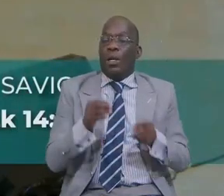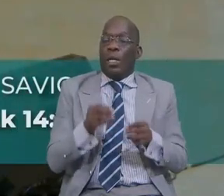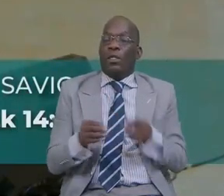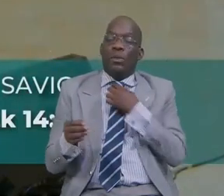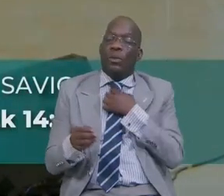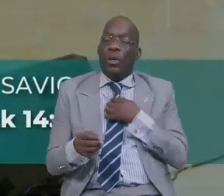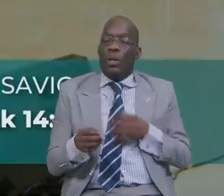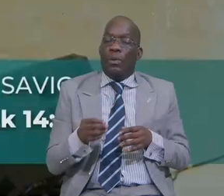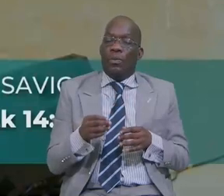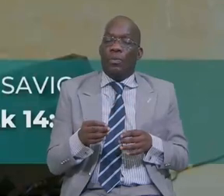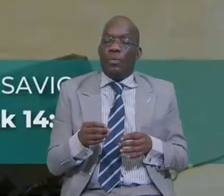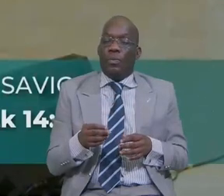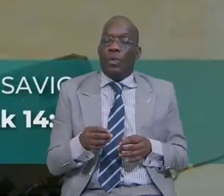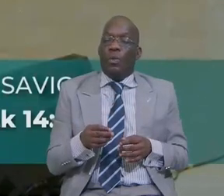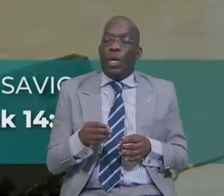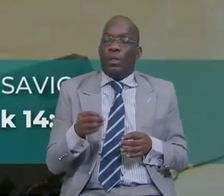Et